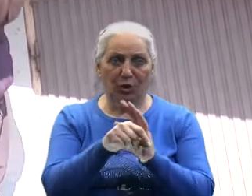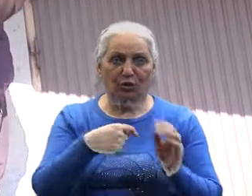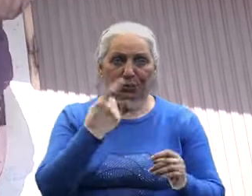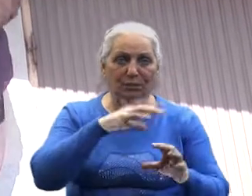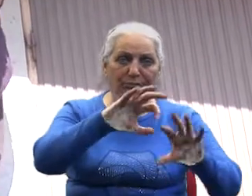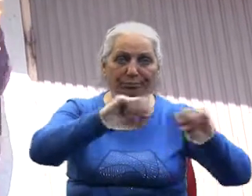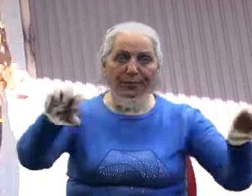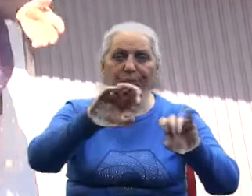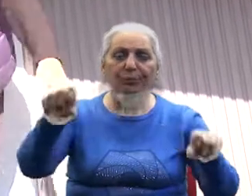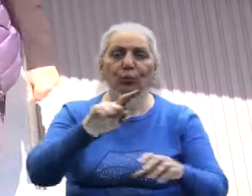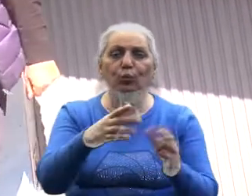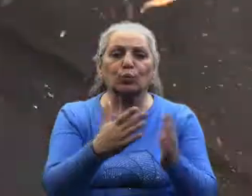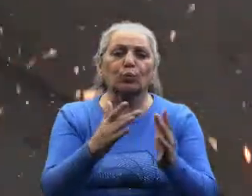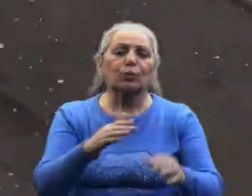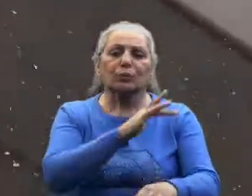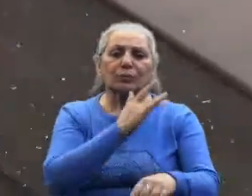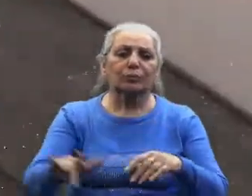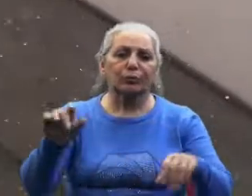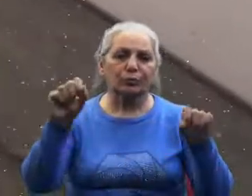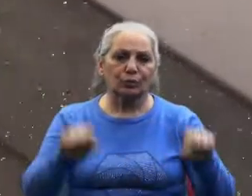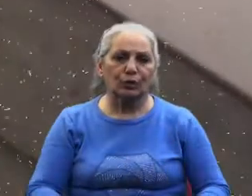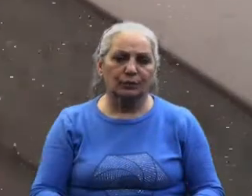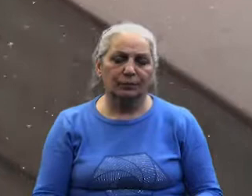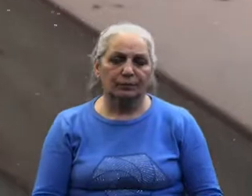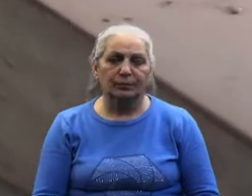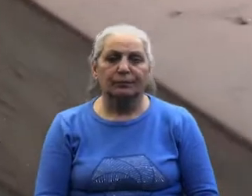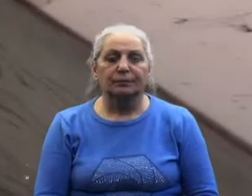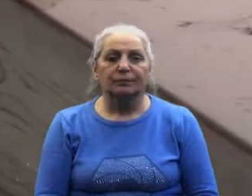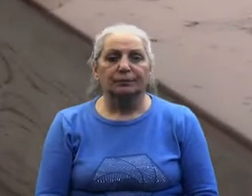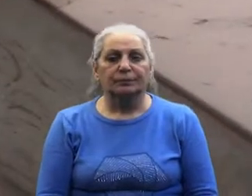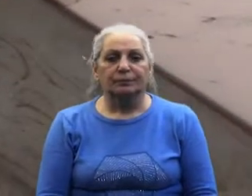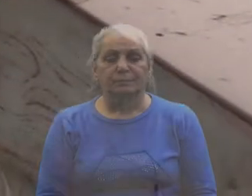Մարաց Սիրունյան, Թերեզ Այրապետյան, Թղթապանակ։